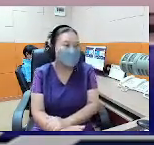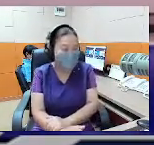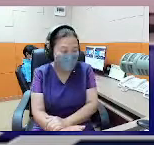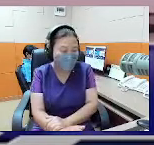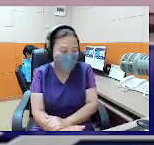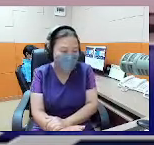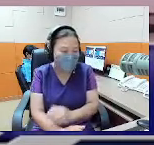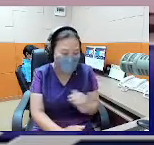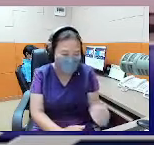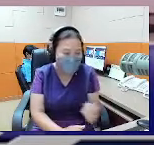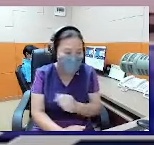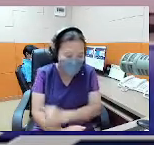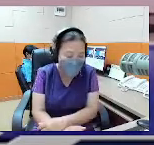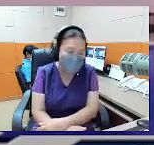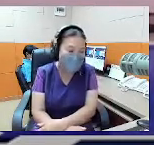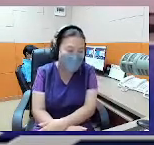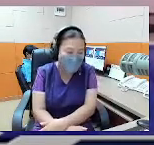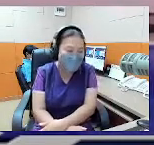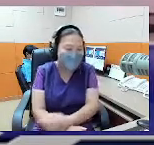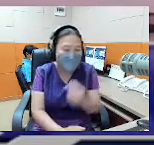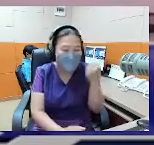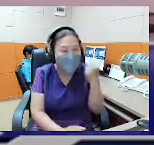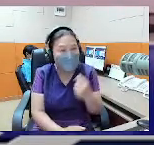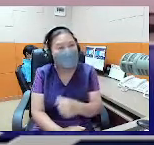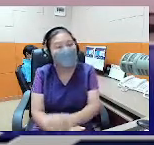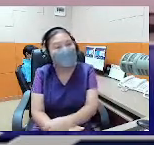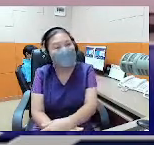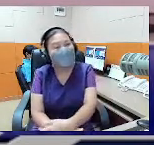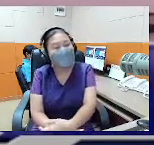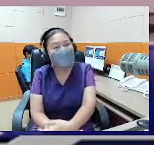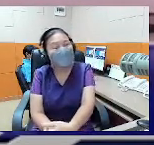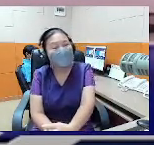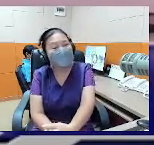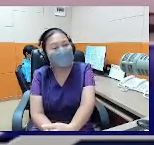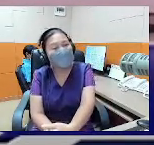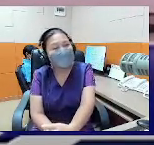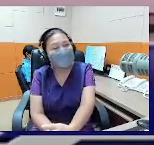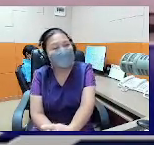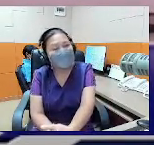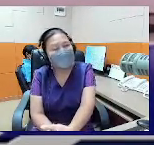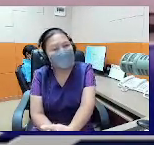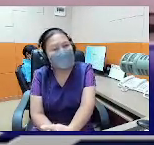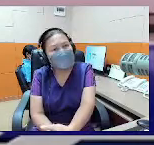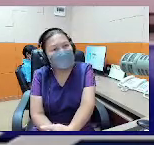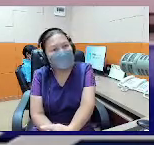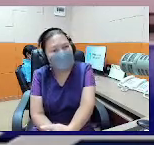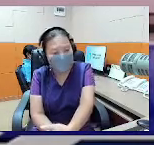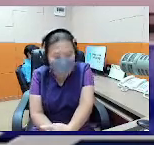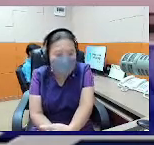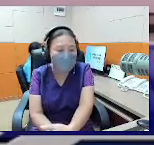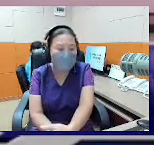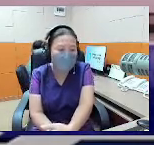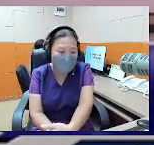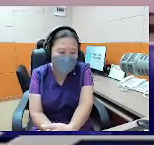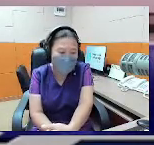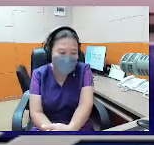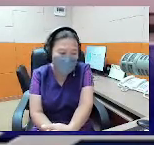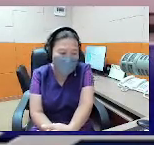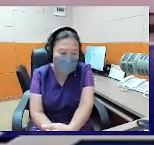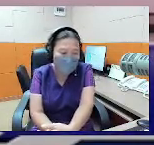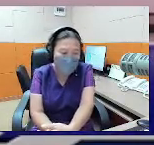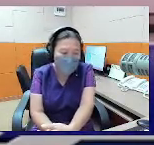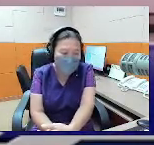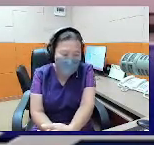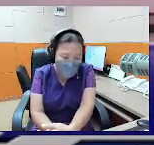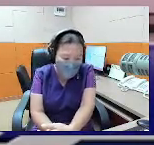นดุสิตเลยนะคะ dusitrang.com นะคะแล้วก็อีกช่องทางล่ะคะ เป็นทางช่องทาง LINE ค่ะ LINE ของม